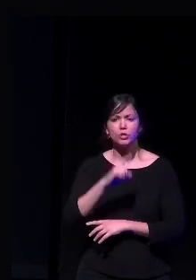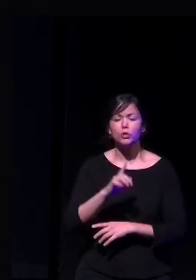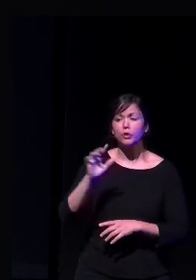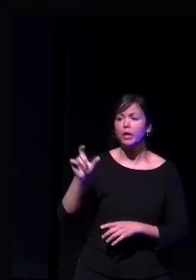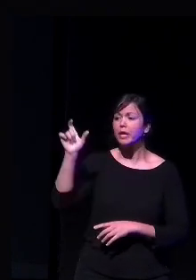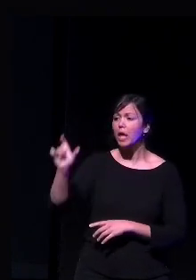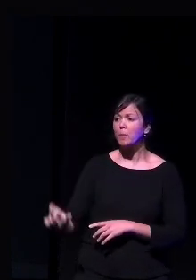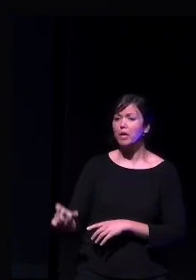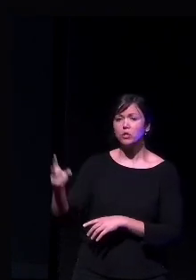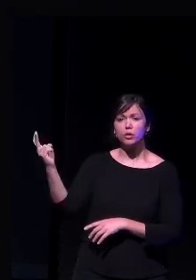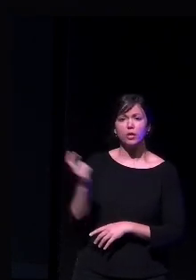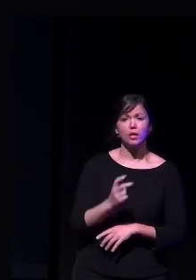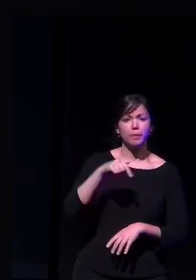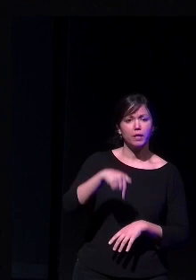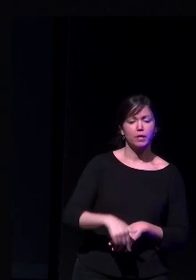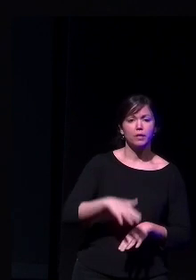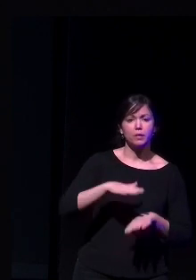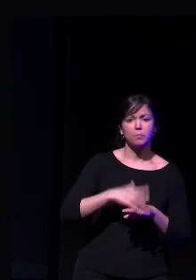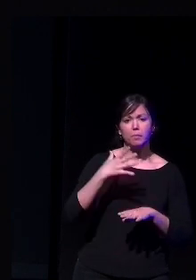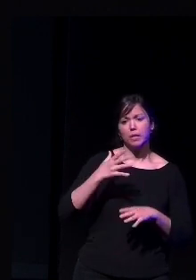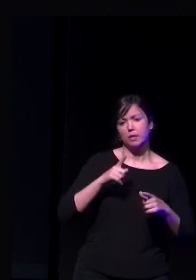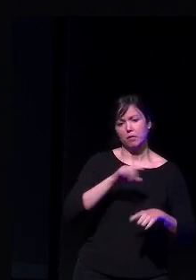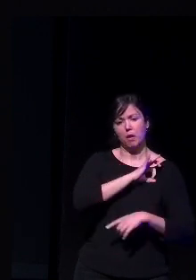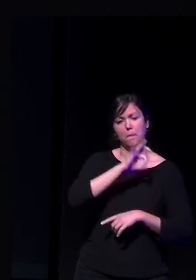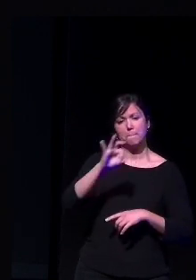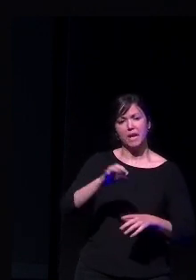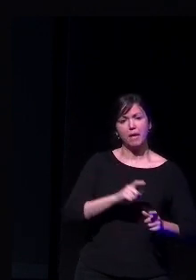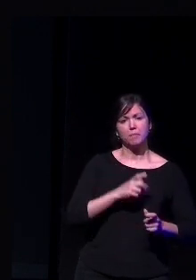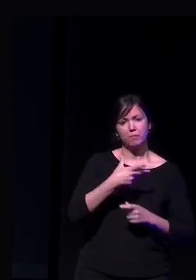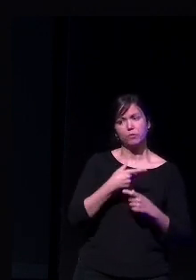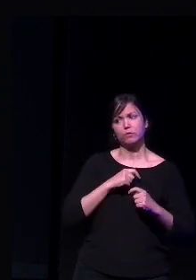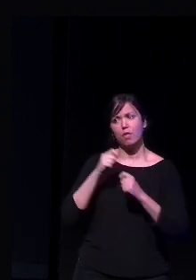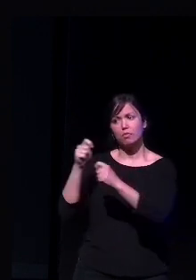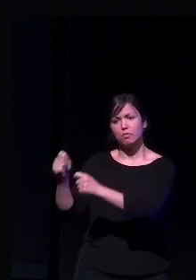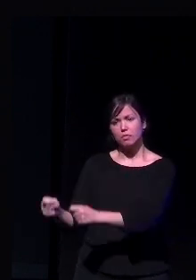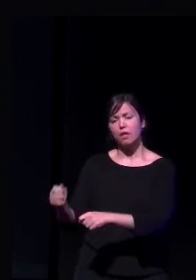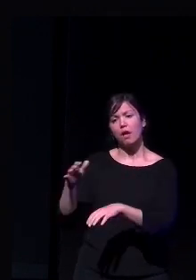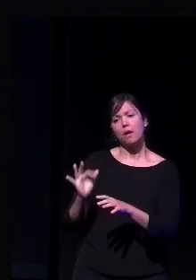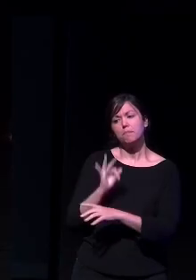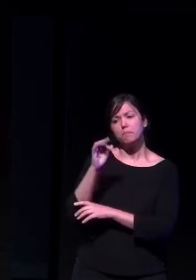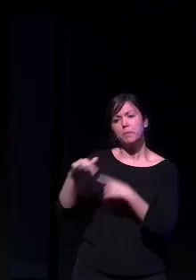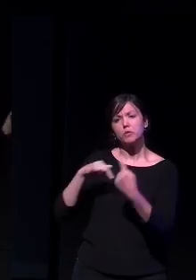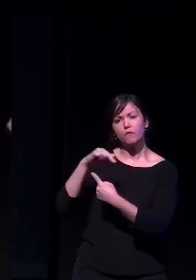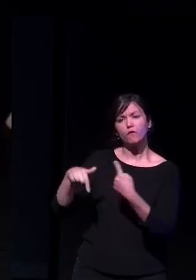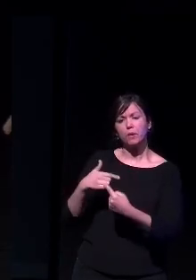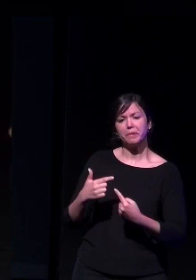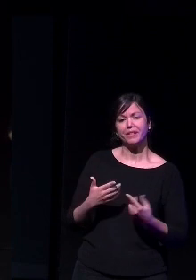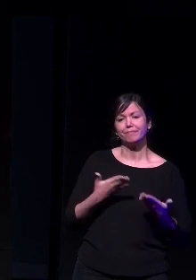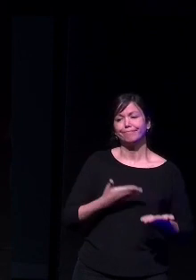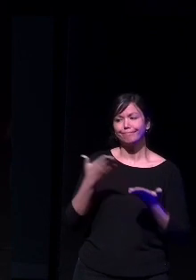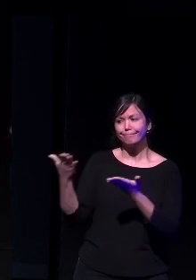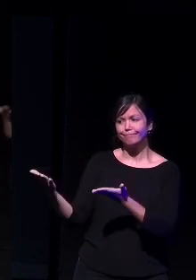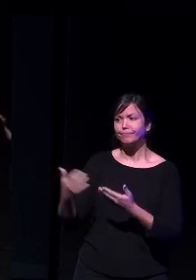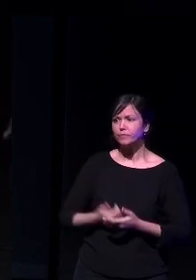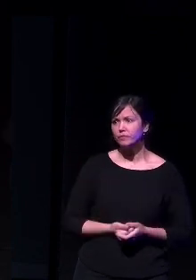premi al senyor Patrick Corriols Puig, propietari i director, que puja també acompanyat de la seva família. Endavant, quan vulguin.